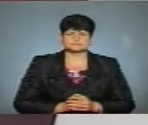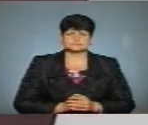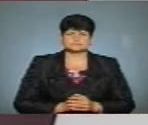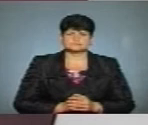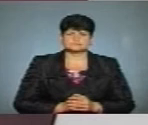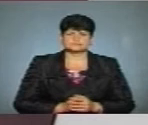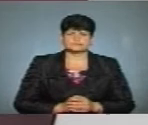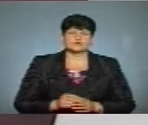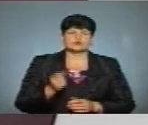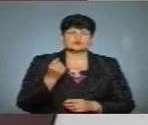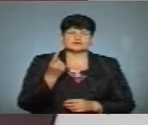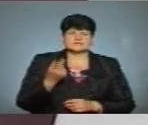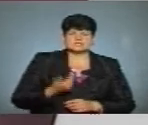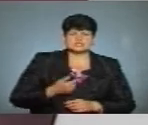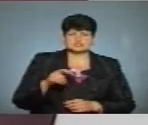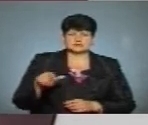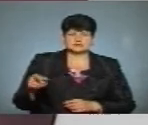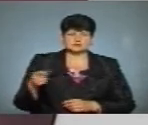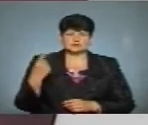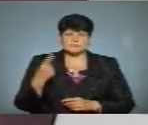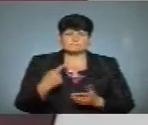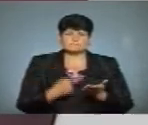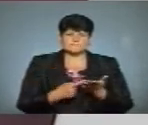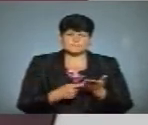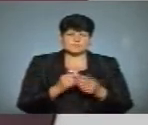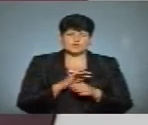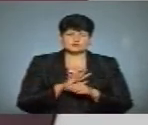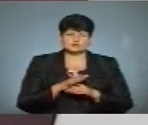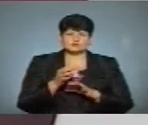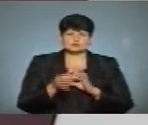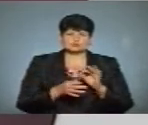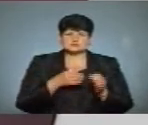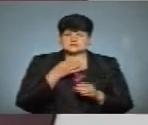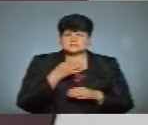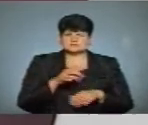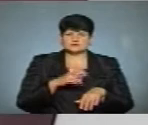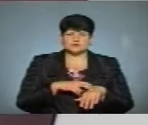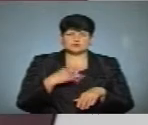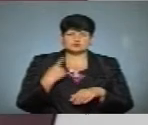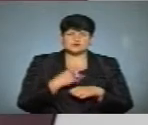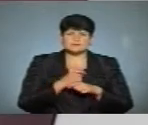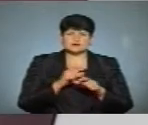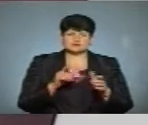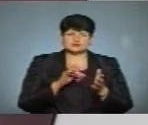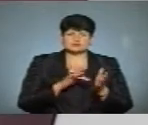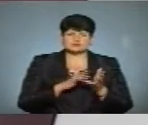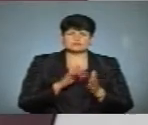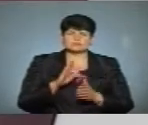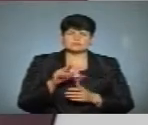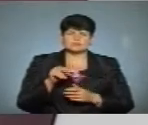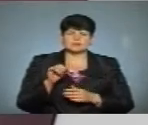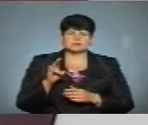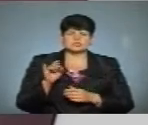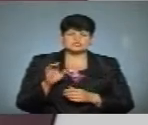В 11 жителів Тернопільщини підтвердили коронавірус за добу, повідомив епідеміолог обласного лабораторного центру Володимир Паничев. За його